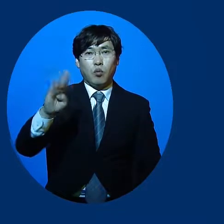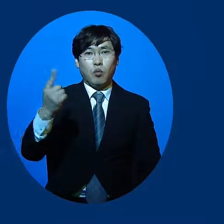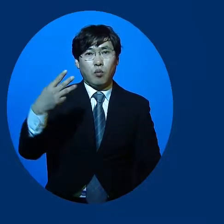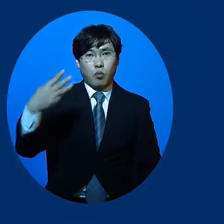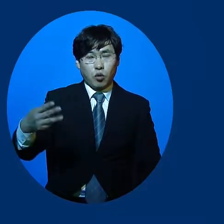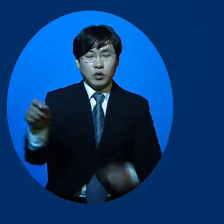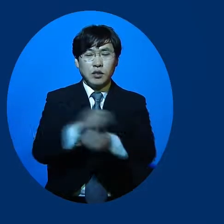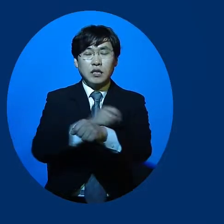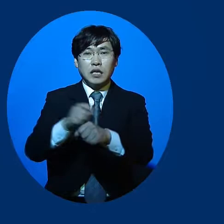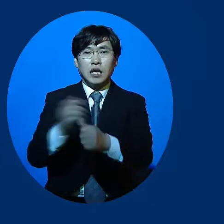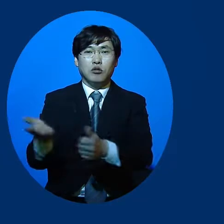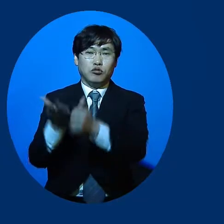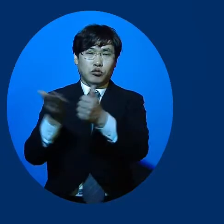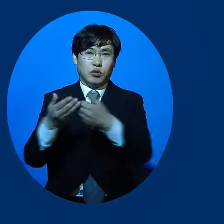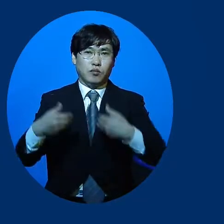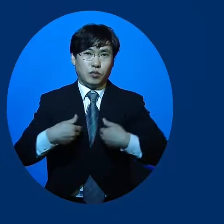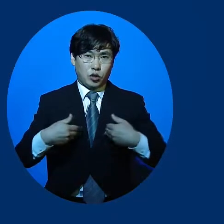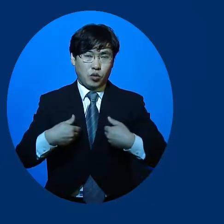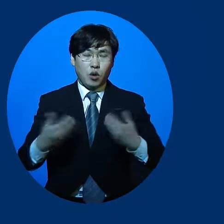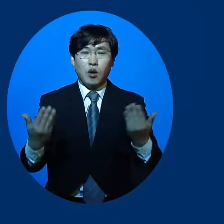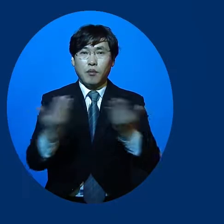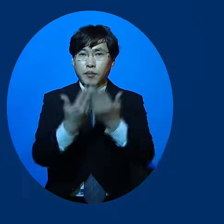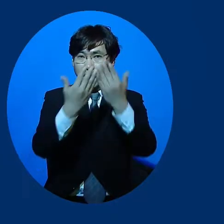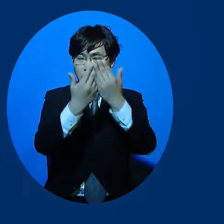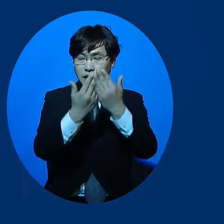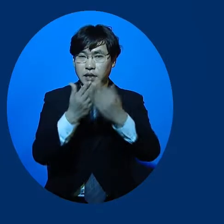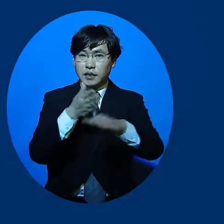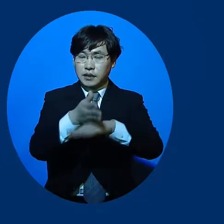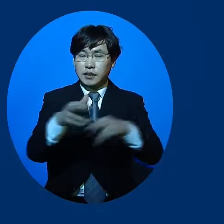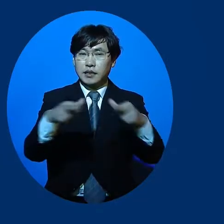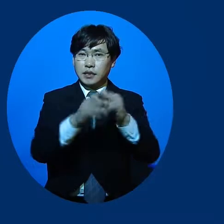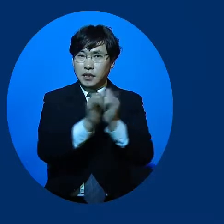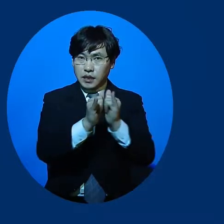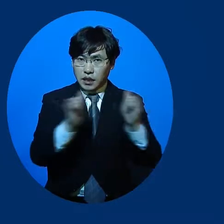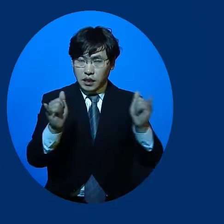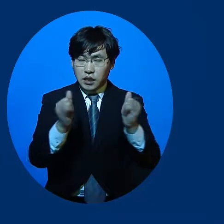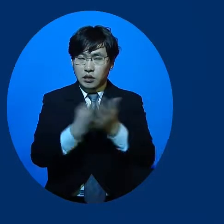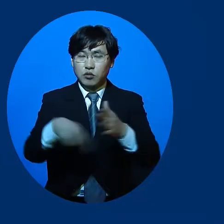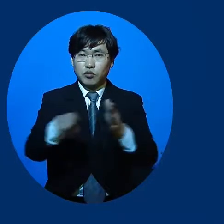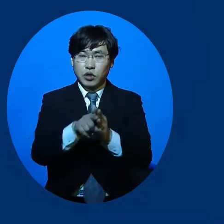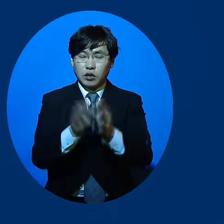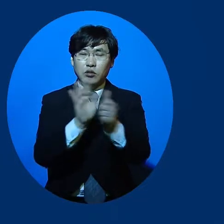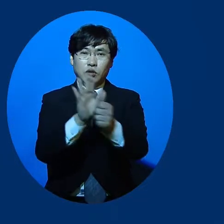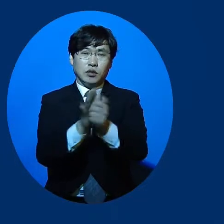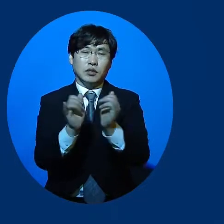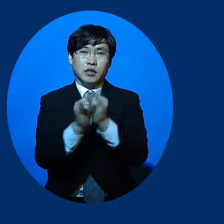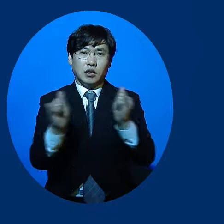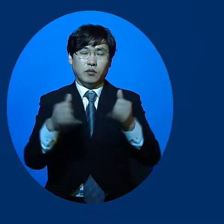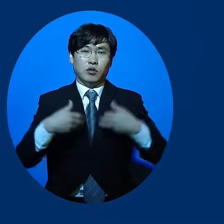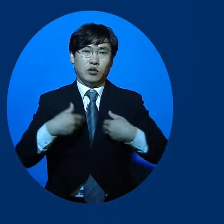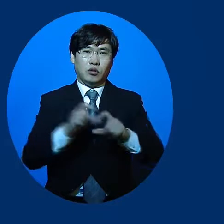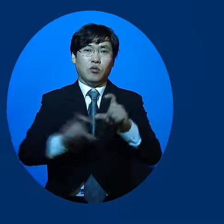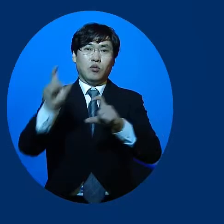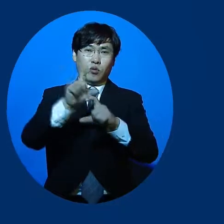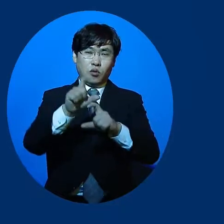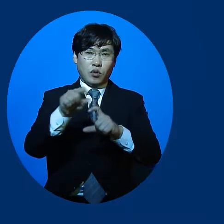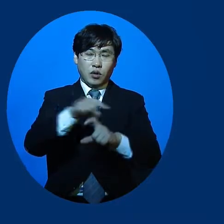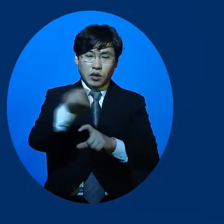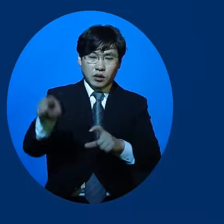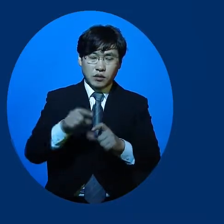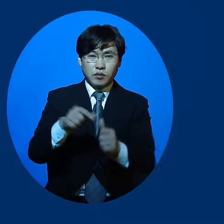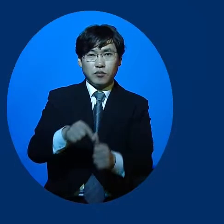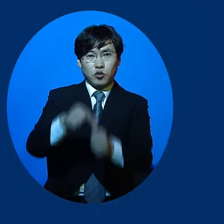있습니다. 발달 및 중증 장애인의 경우에 보조 인력이 필요한데 대부분 시설에서 이를